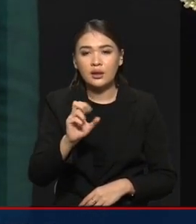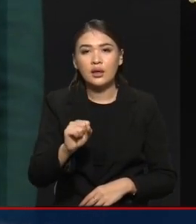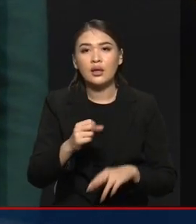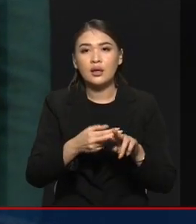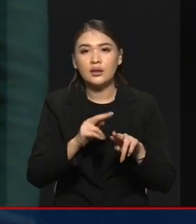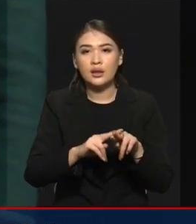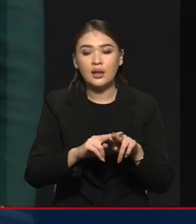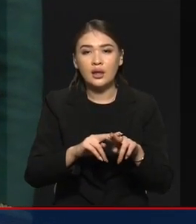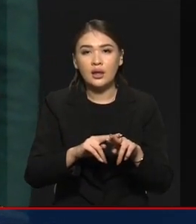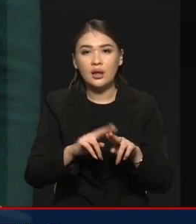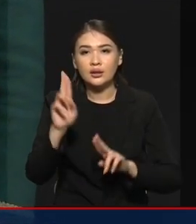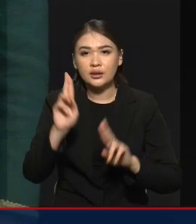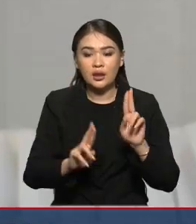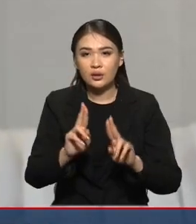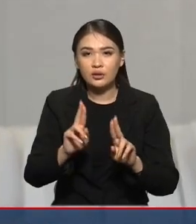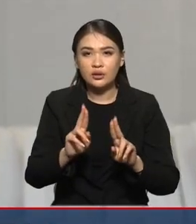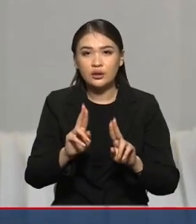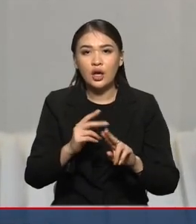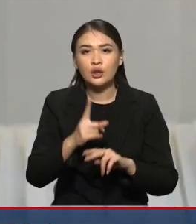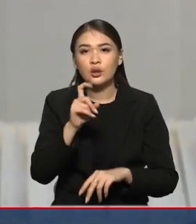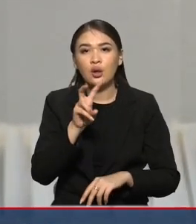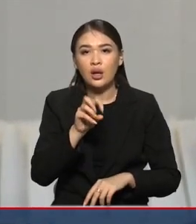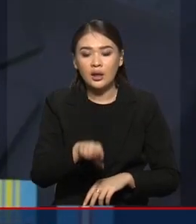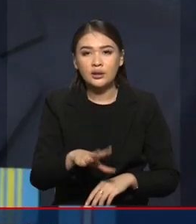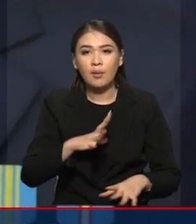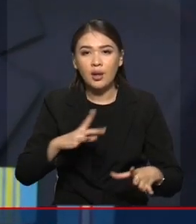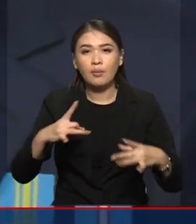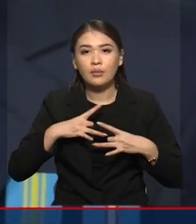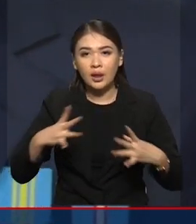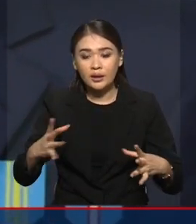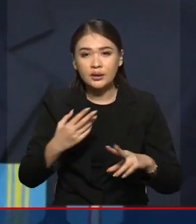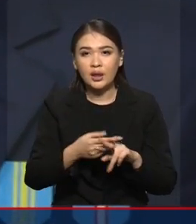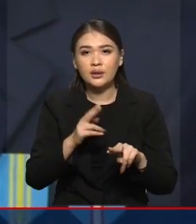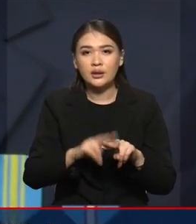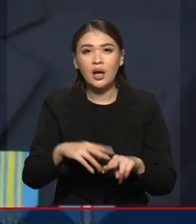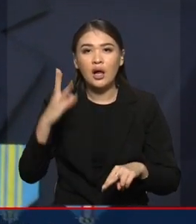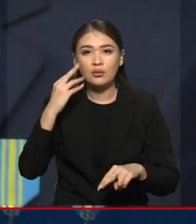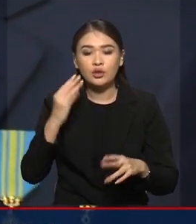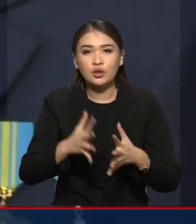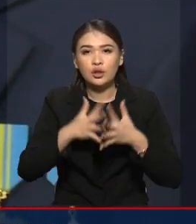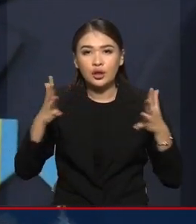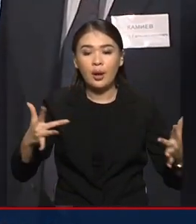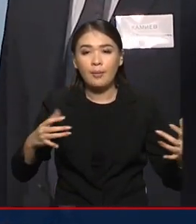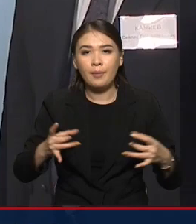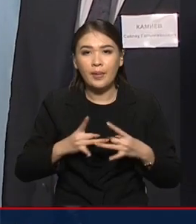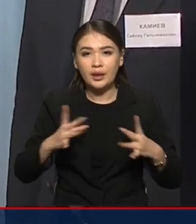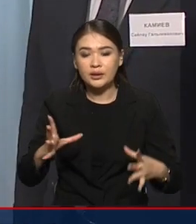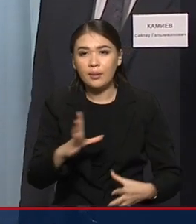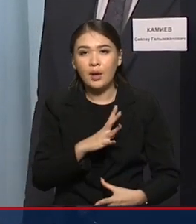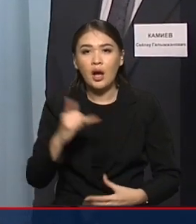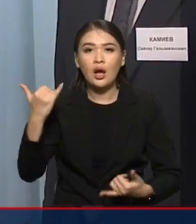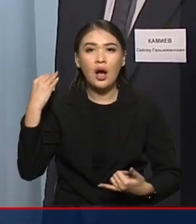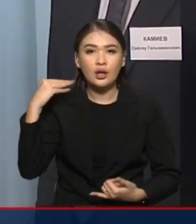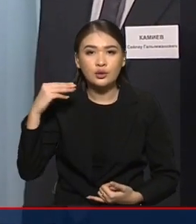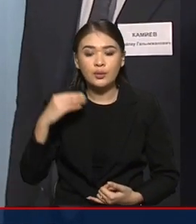біз Тахауи Ахтановтың 100 жылдығын атап өттік. Алматыда үлкен-үлкен жиын болды. Бүгін осы Ақтөбе қаласына